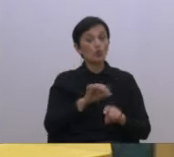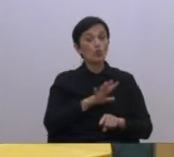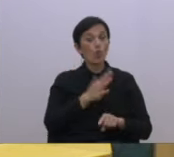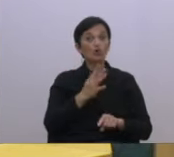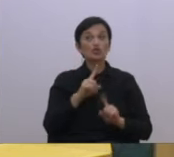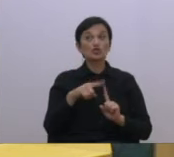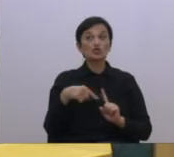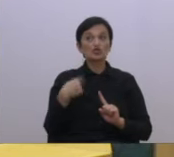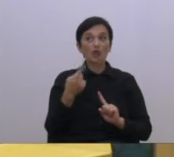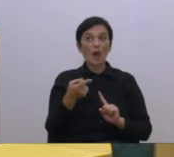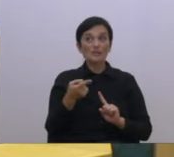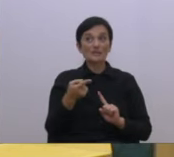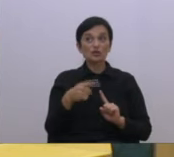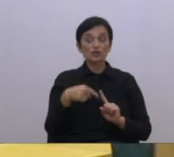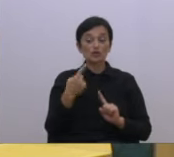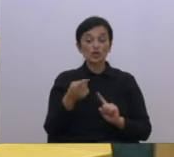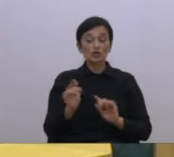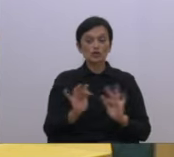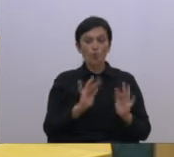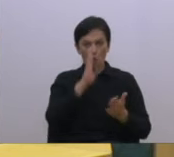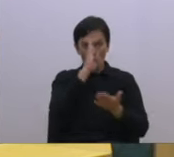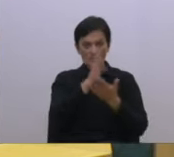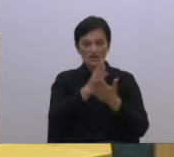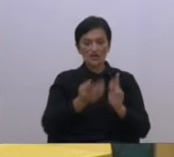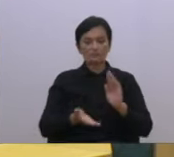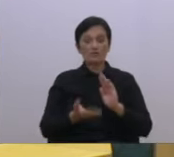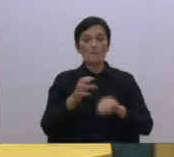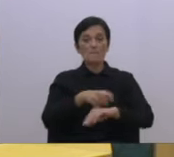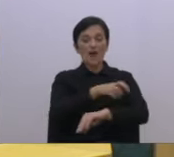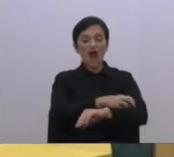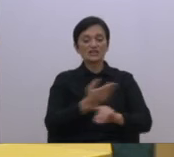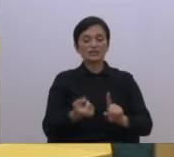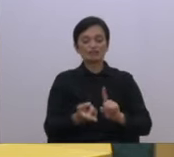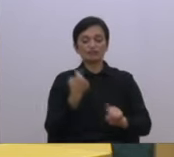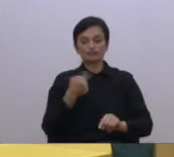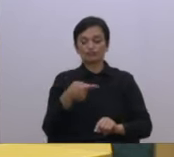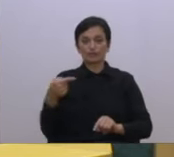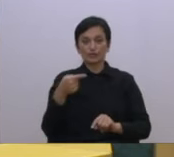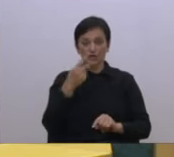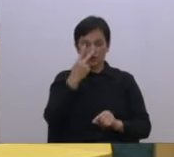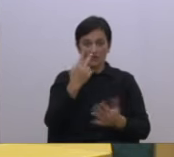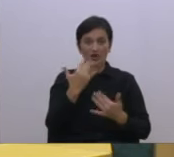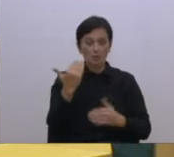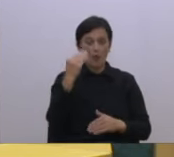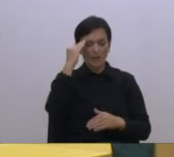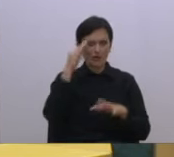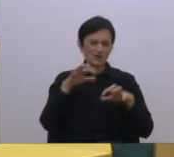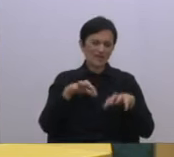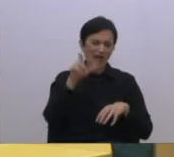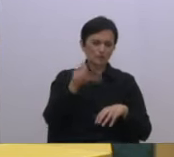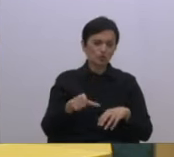და შემდეგი ღონისძიება და პირდაპირ ჩახსნა ამ პარტიამ და ხედავთ თუ მათი პოზიცია თავმჯდომარის თუ რა